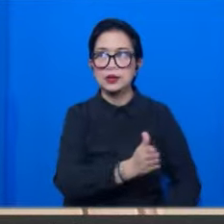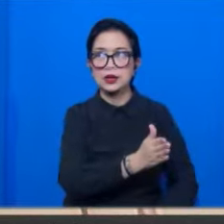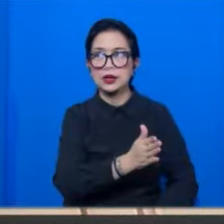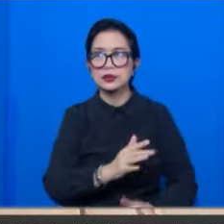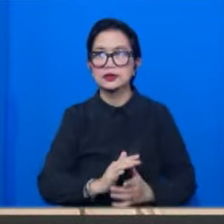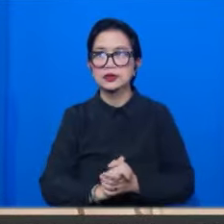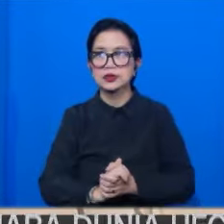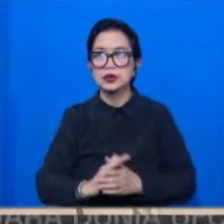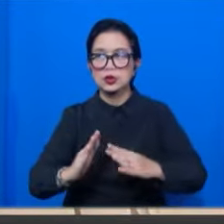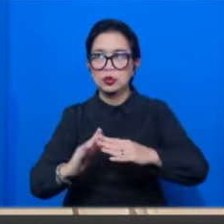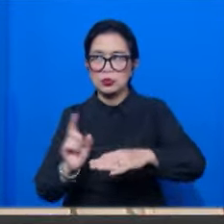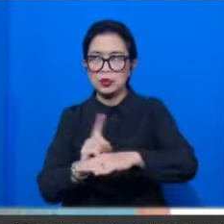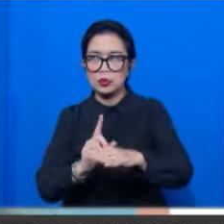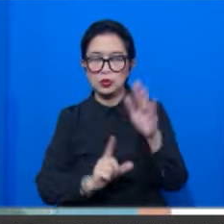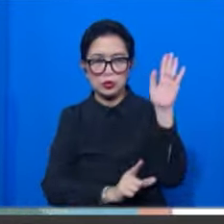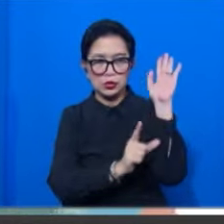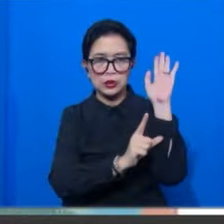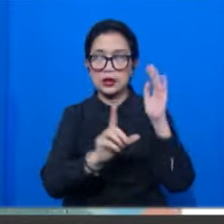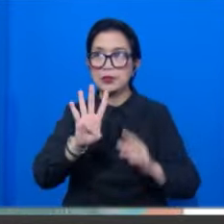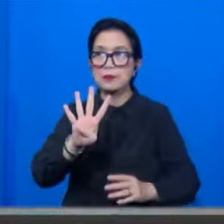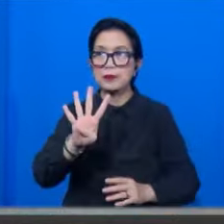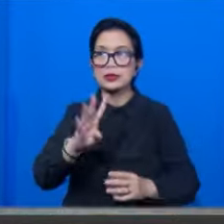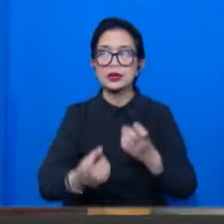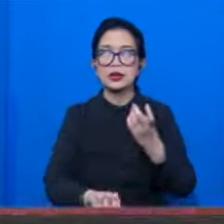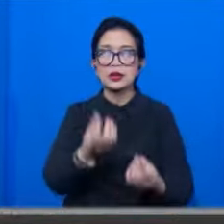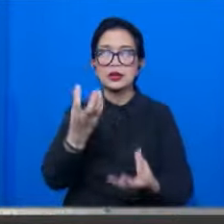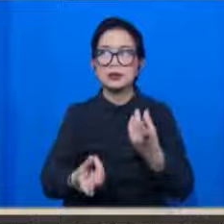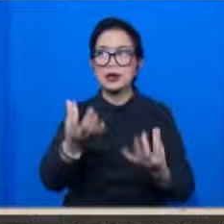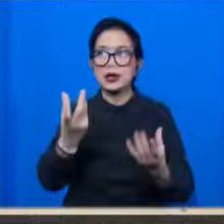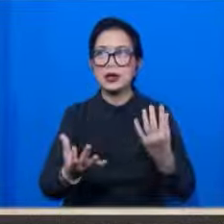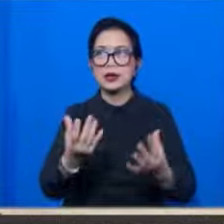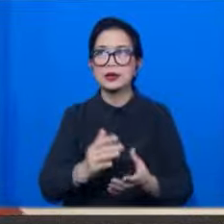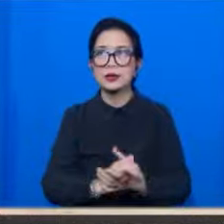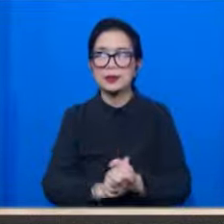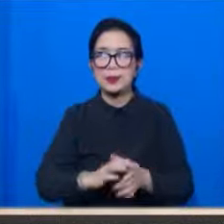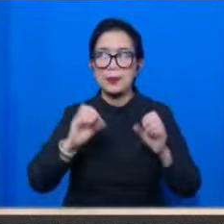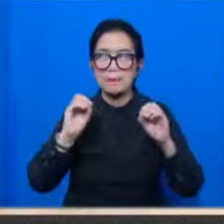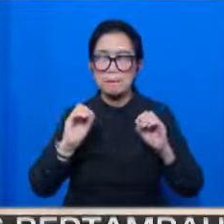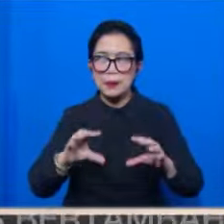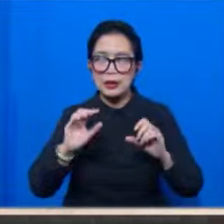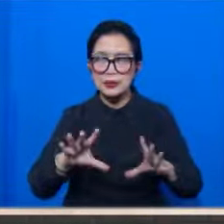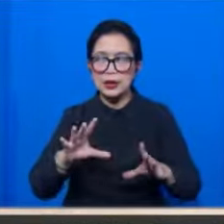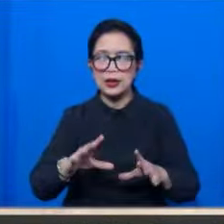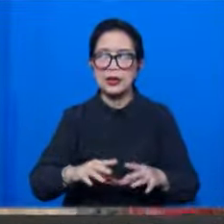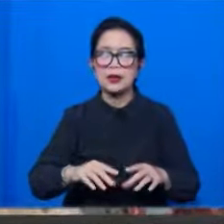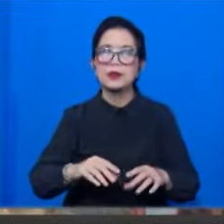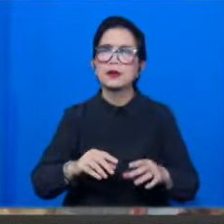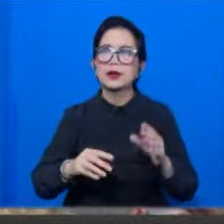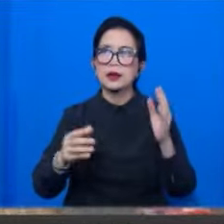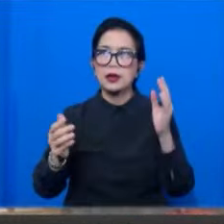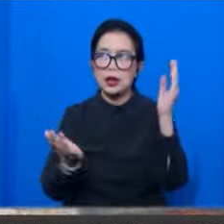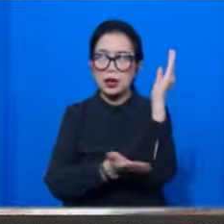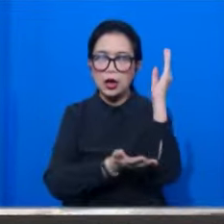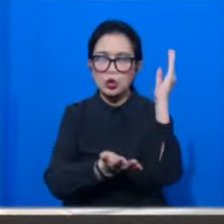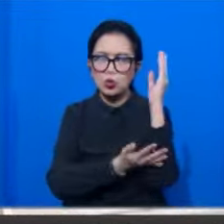di Kompleks Sentral Ratu Latumenten terbakar. Banyaknya bahan material yang mudah terbakar di dalam salah satu ruko yang